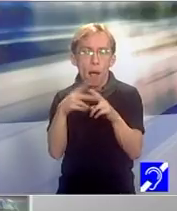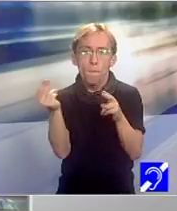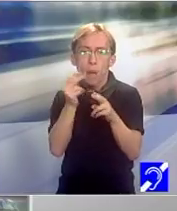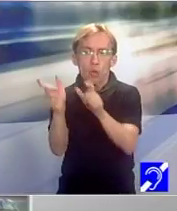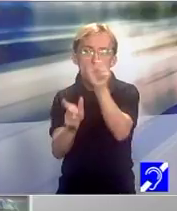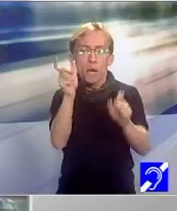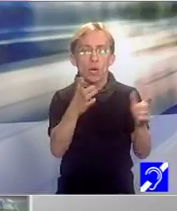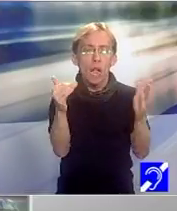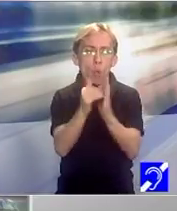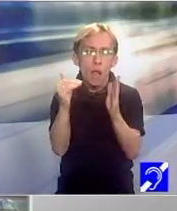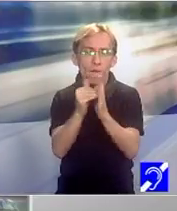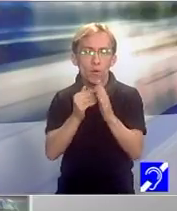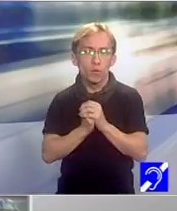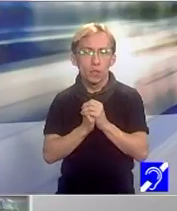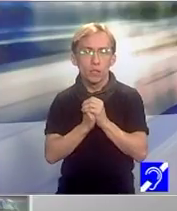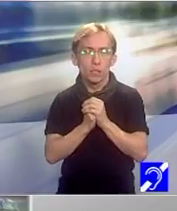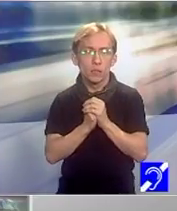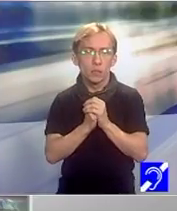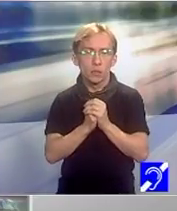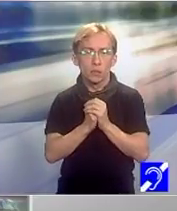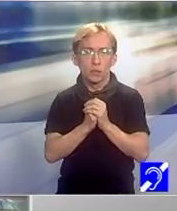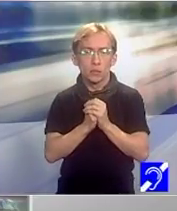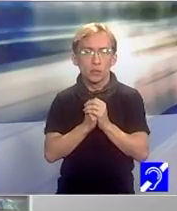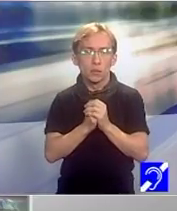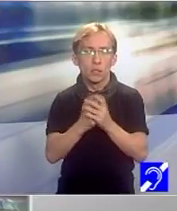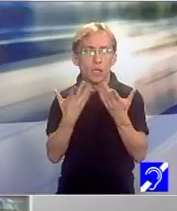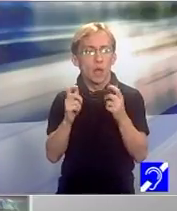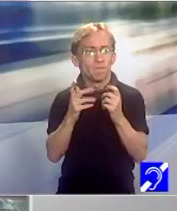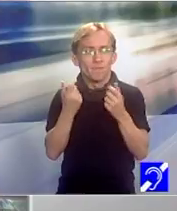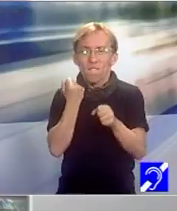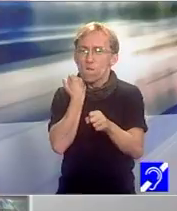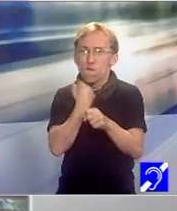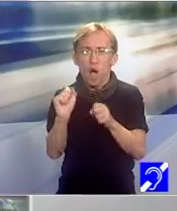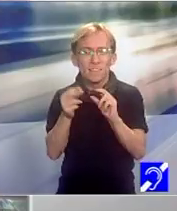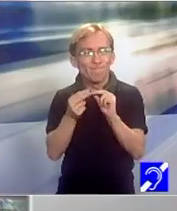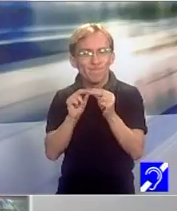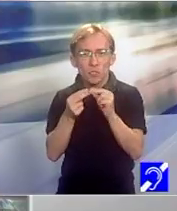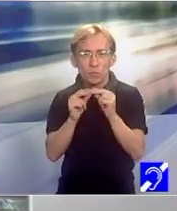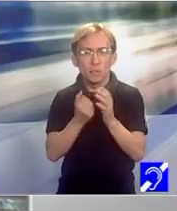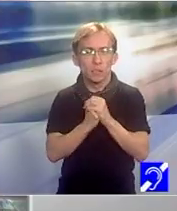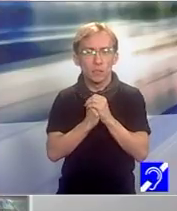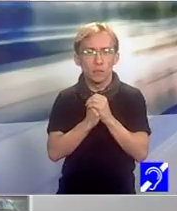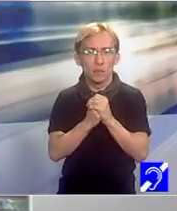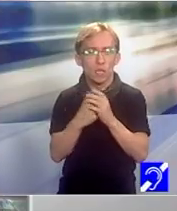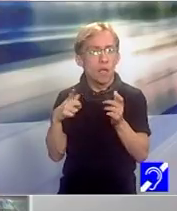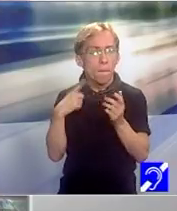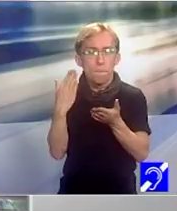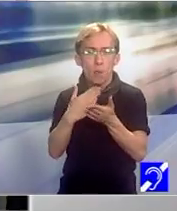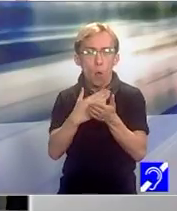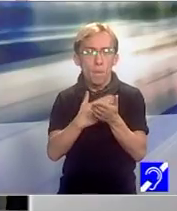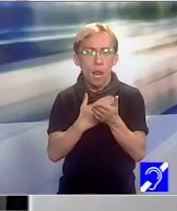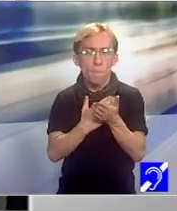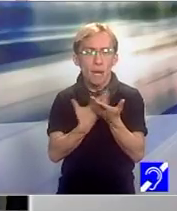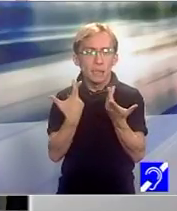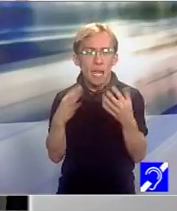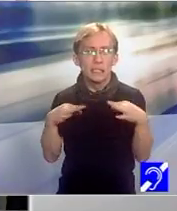mai multă atenție, dar în momentul în care situația este dificilă, s-ar putea să mă confrunt eu însă cu o problemă de sănătate